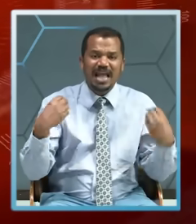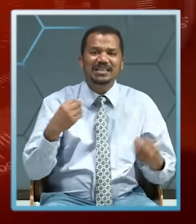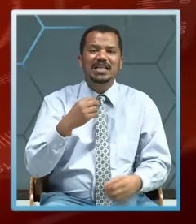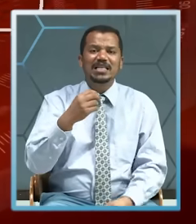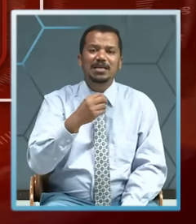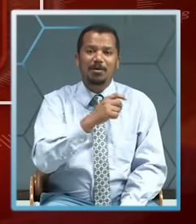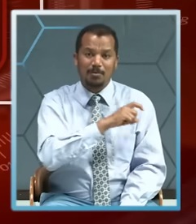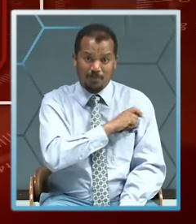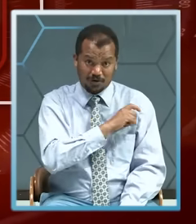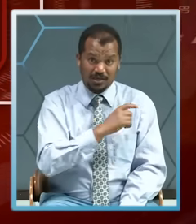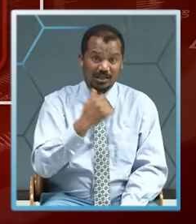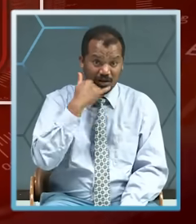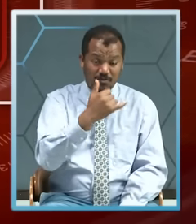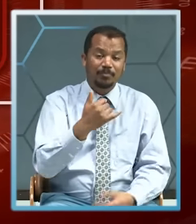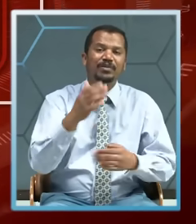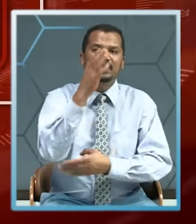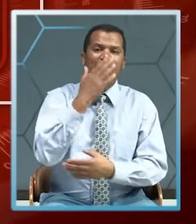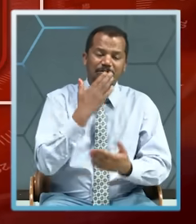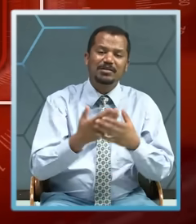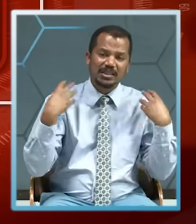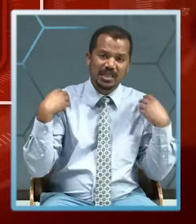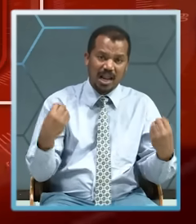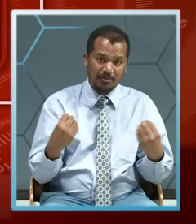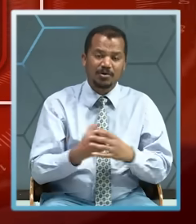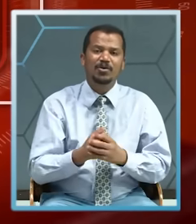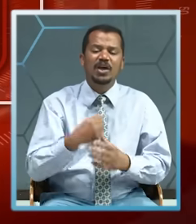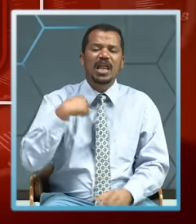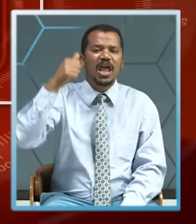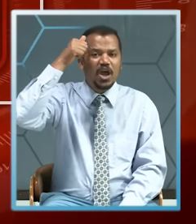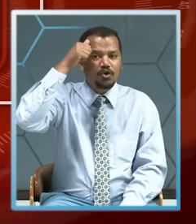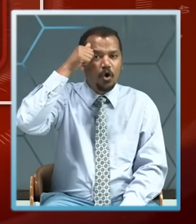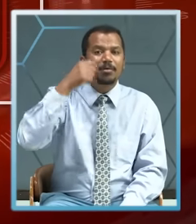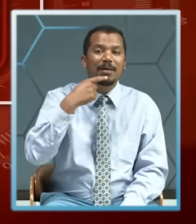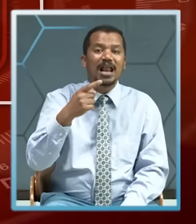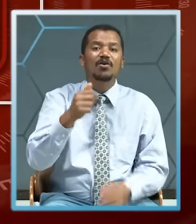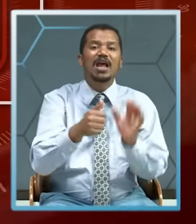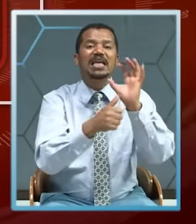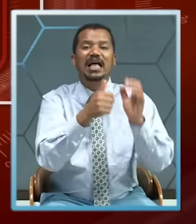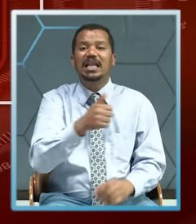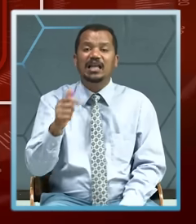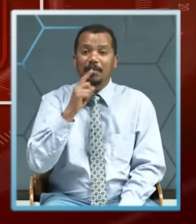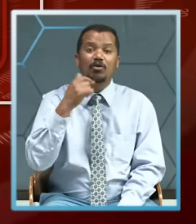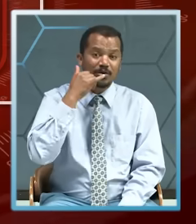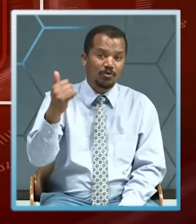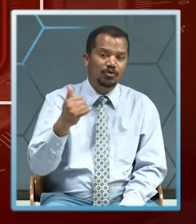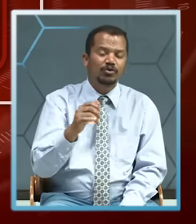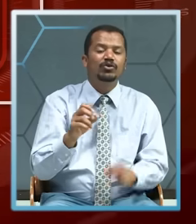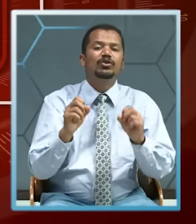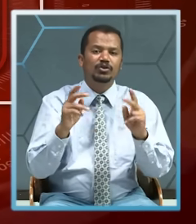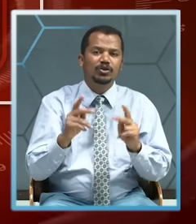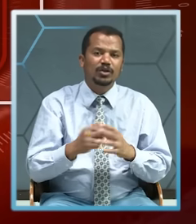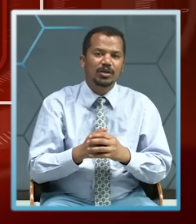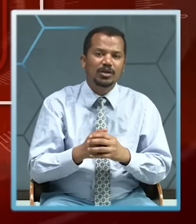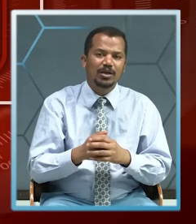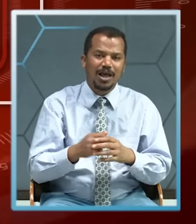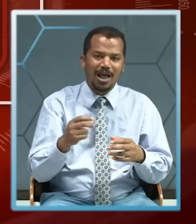ተነስተልኝ ኢንስፔክተር አሰፋ እንደምን አደሩ እግዚአብሔር ይመስገን ሰላም ነው ሰላም ነው እዮብ ባላለው ከኢሳት አዲስ አበባ ነው የምደውለው